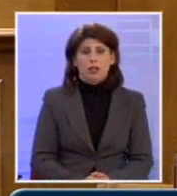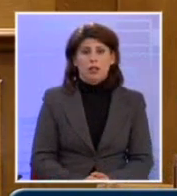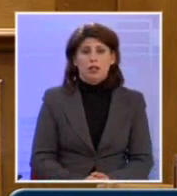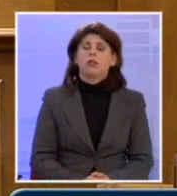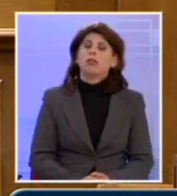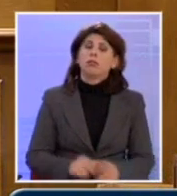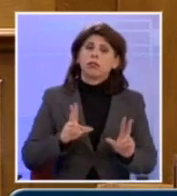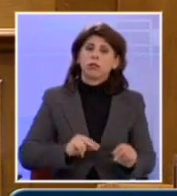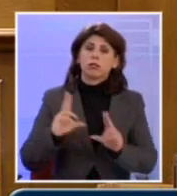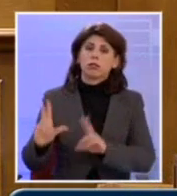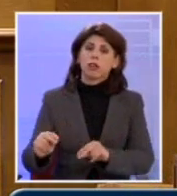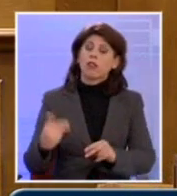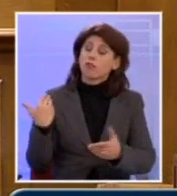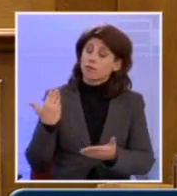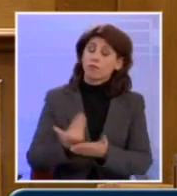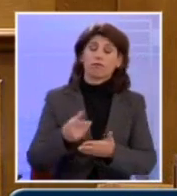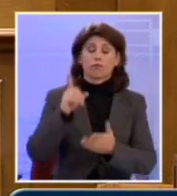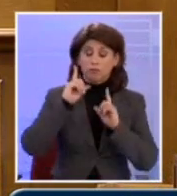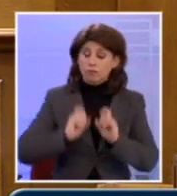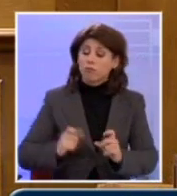Το ίδιο όμως απαιτούμε και από τους εταίρους μας.